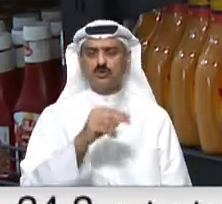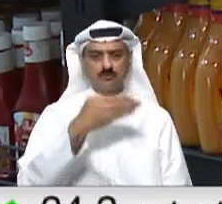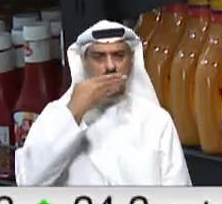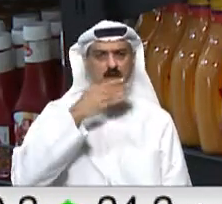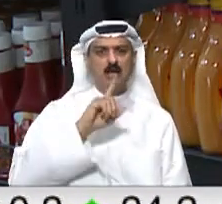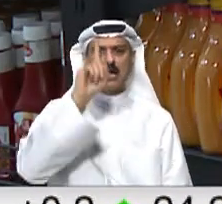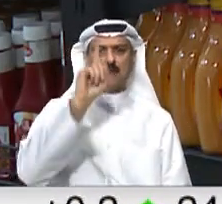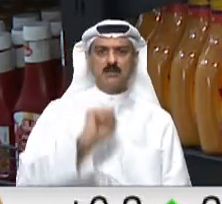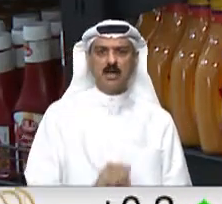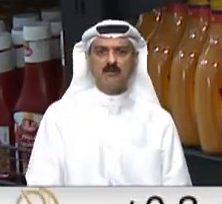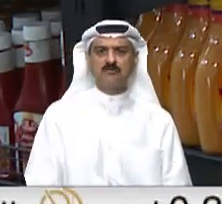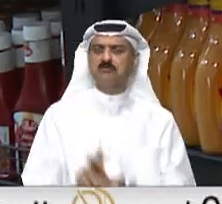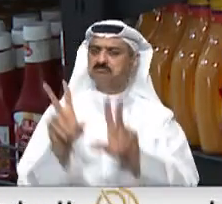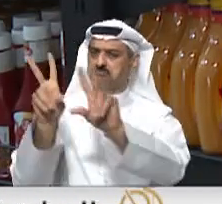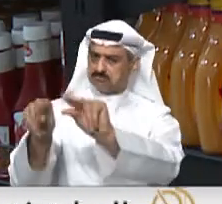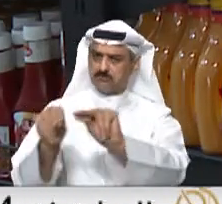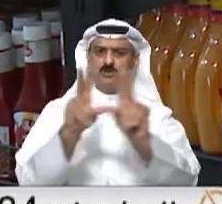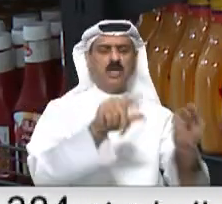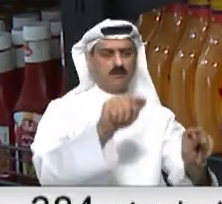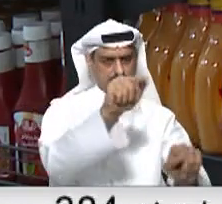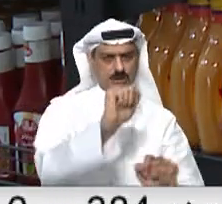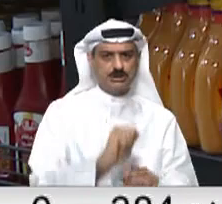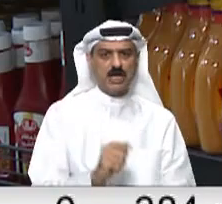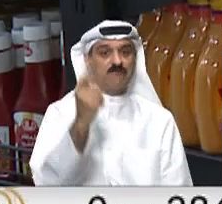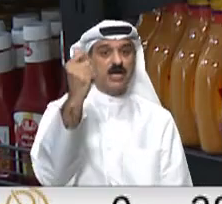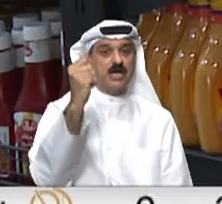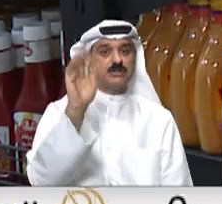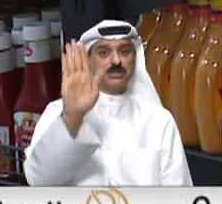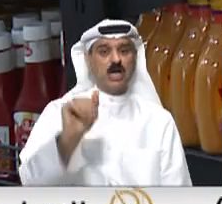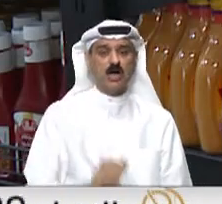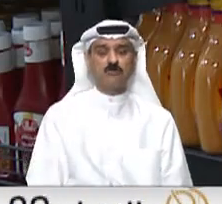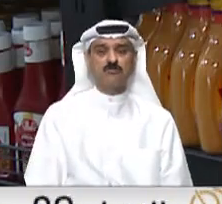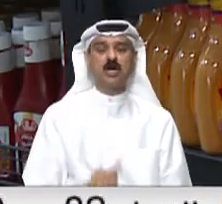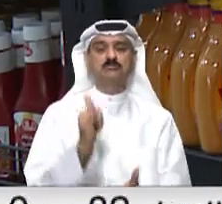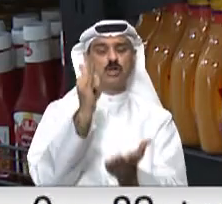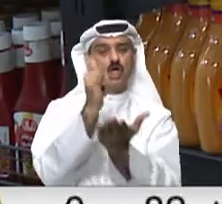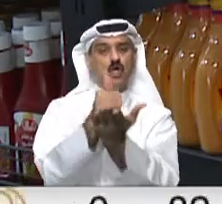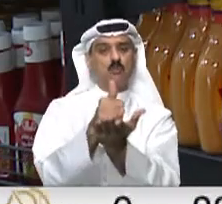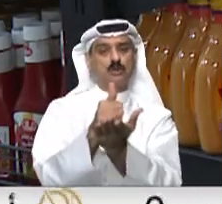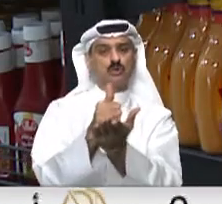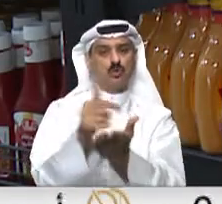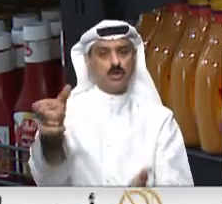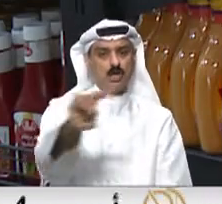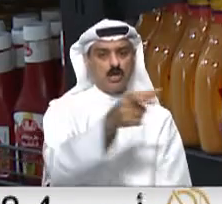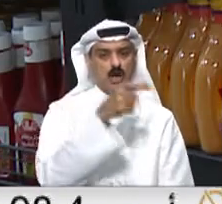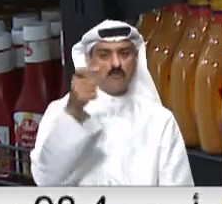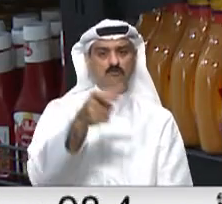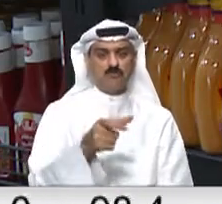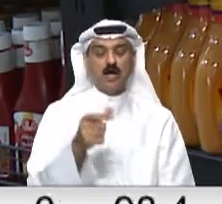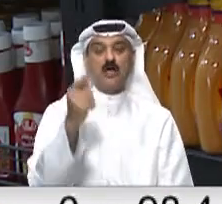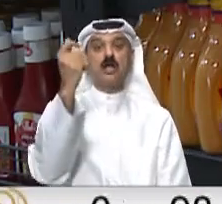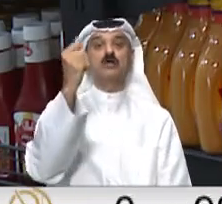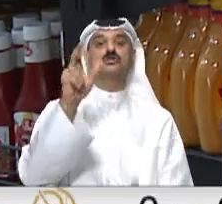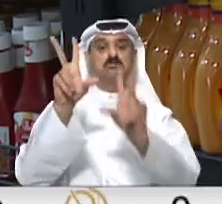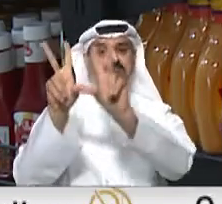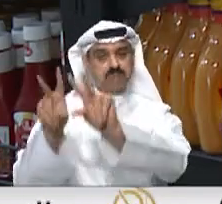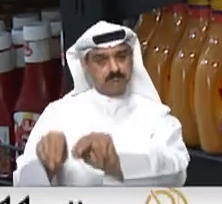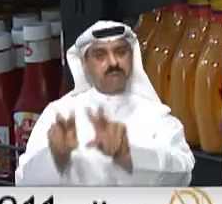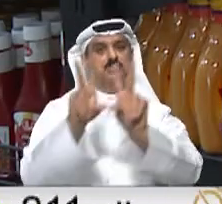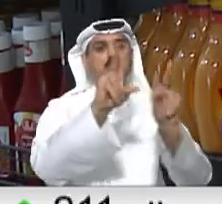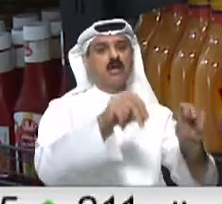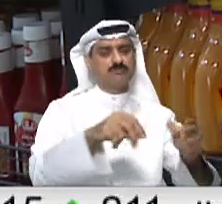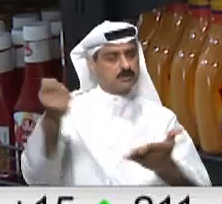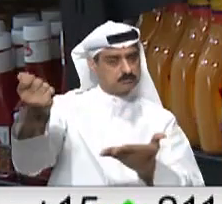يعني طابقنا من خلال يعني المفتشين والمفتشات بضمان الأسعار نفس ما هي مرسلة